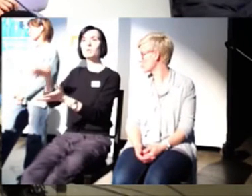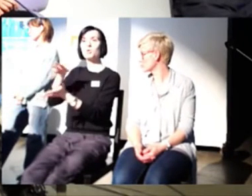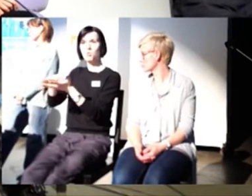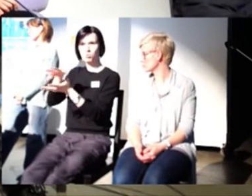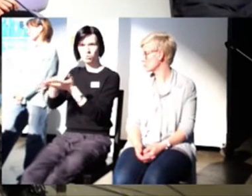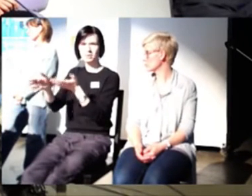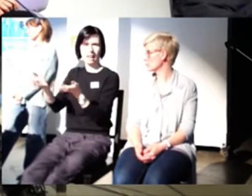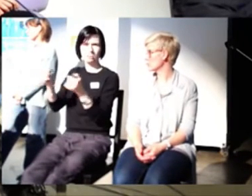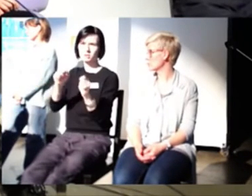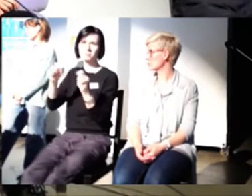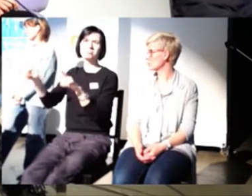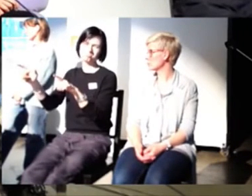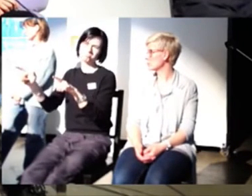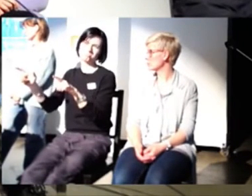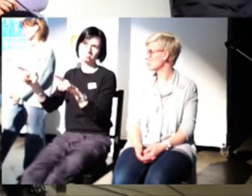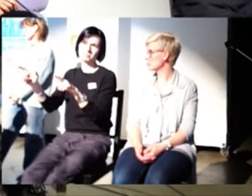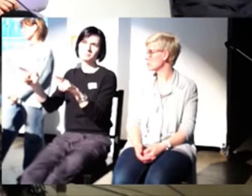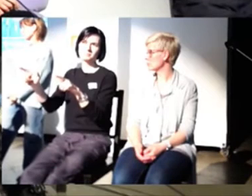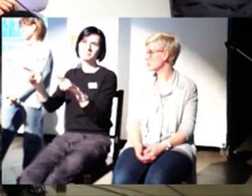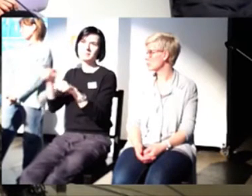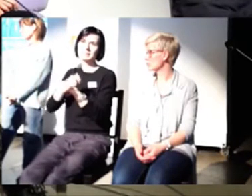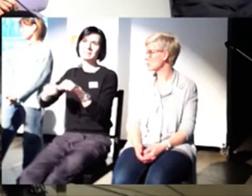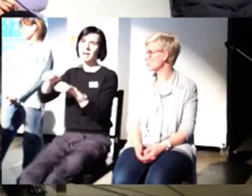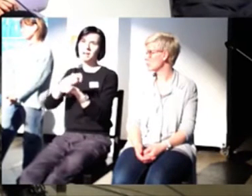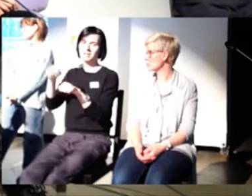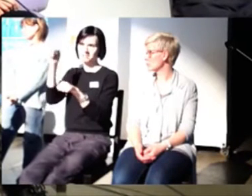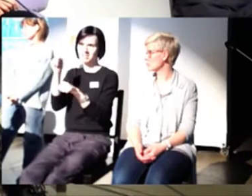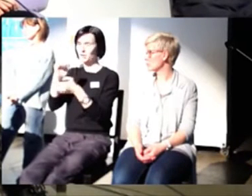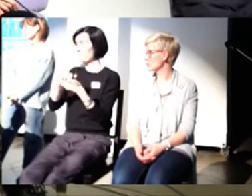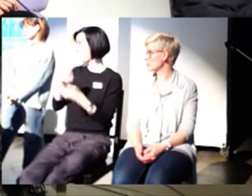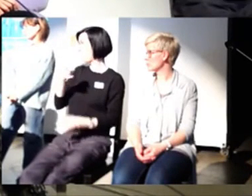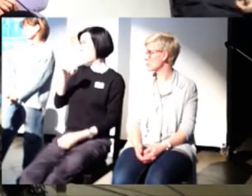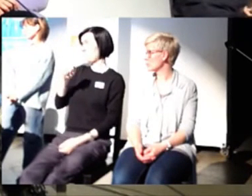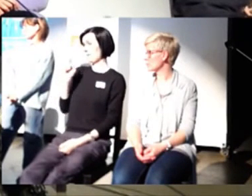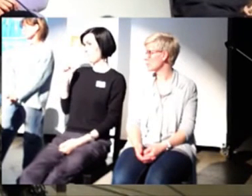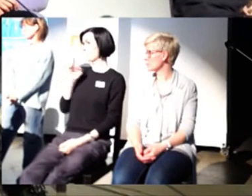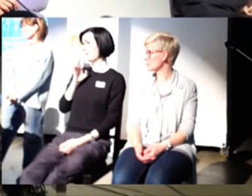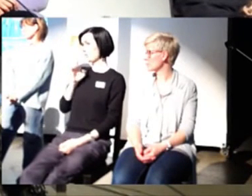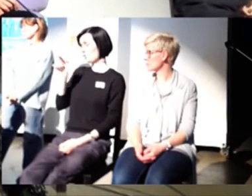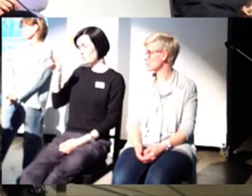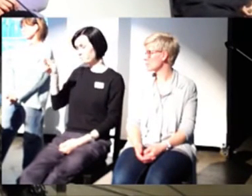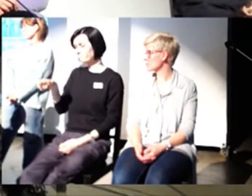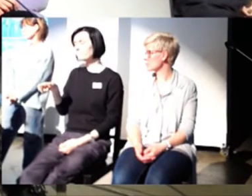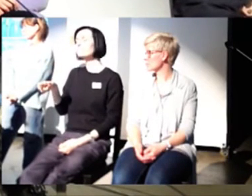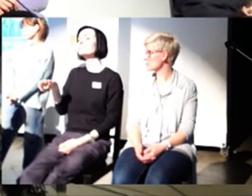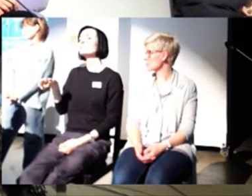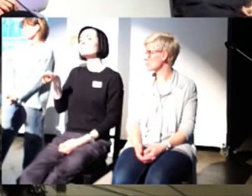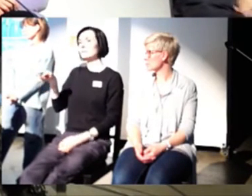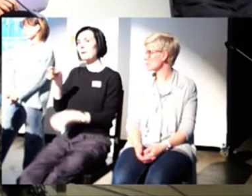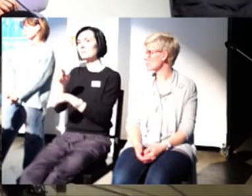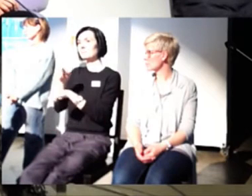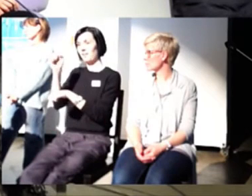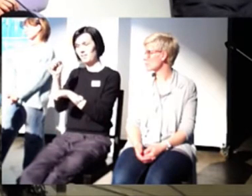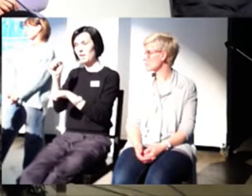suuriksi. Eli Saaren kartano on tosiaan niin kuin Pietin kertoi siellä luonnon kauniissa ympäristössä